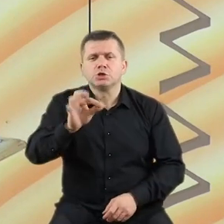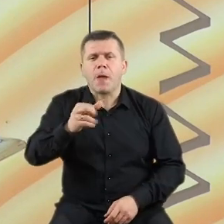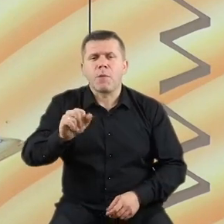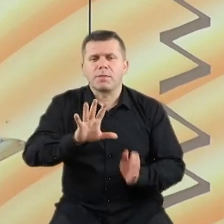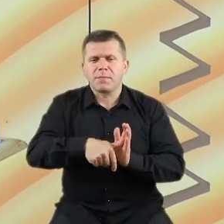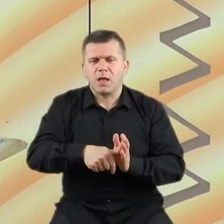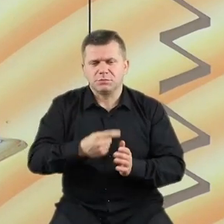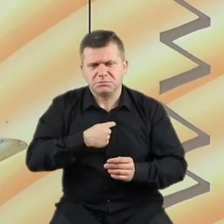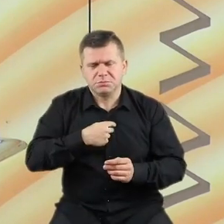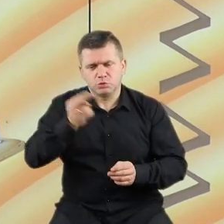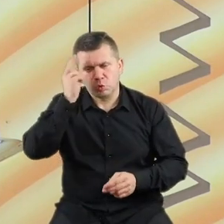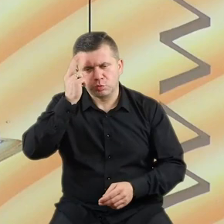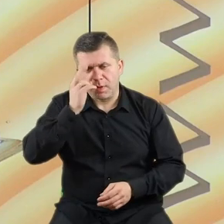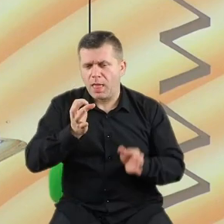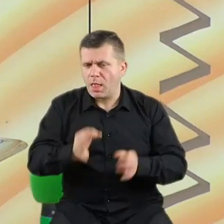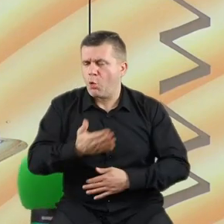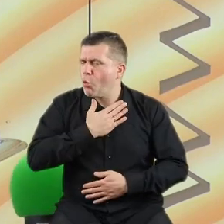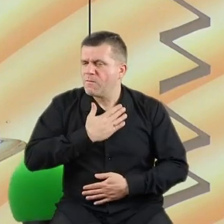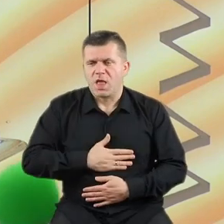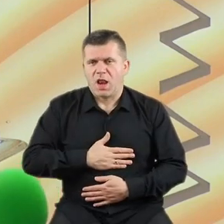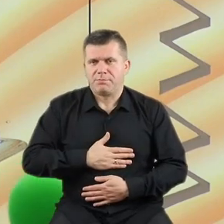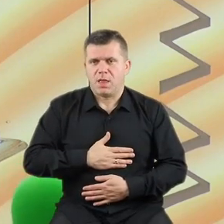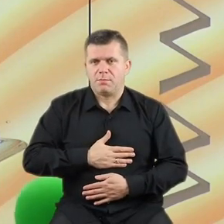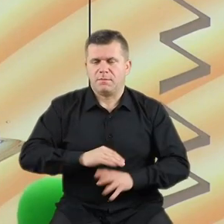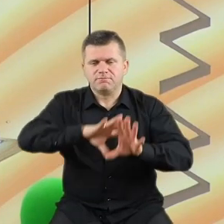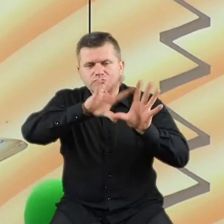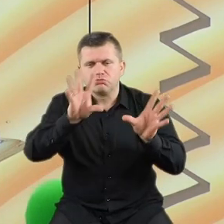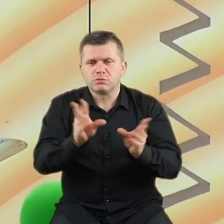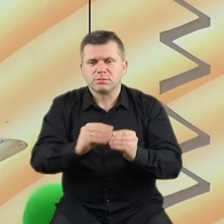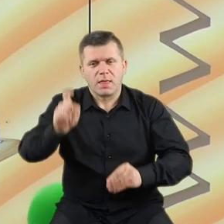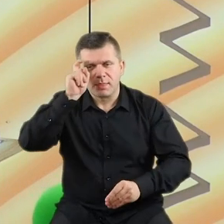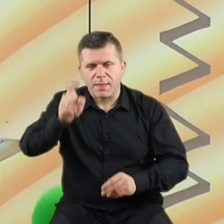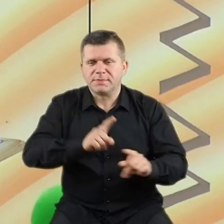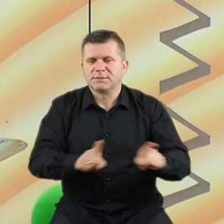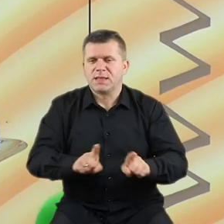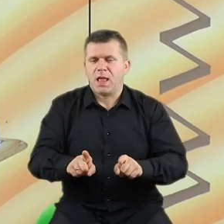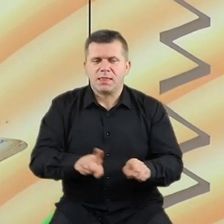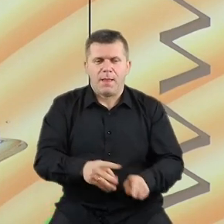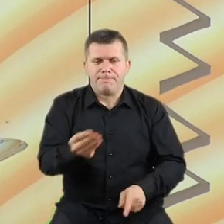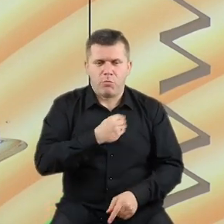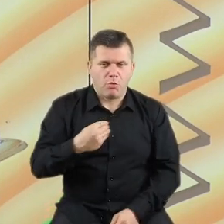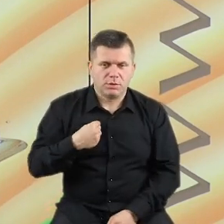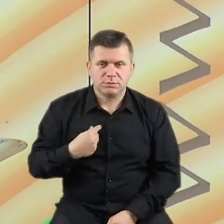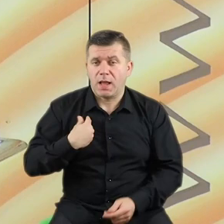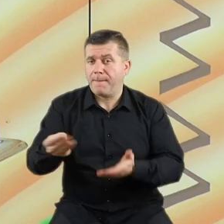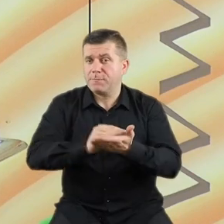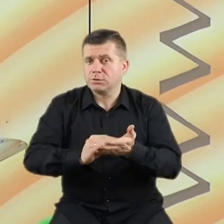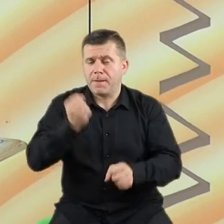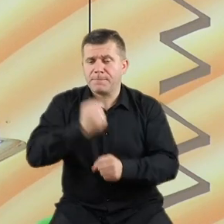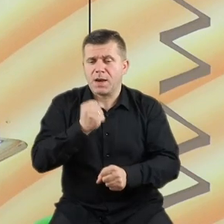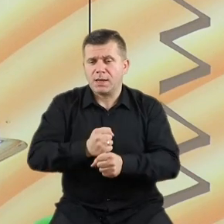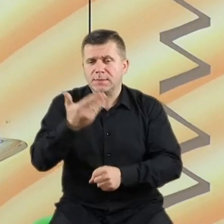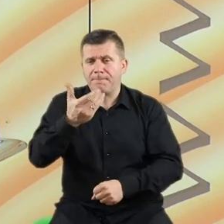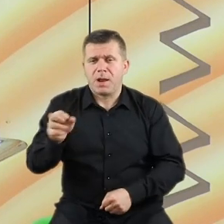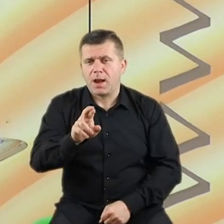ale naprawdę bardzo powoli. A teraz uwielbiam te wszystkie niemieckie ślady i polskie też. Zresztą pisałam pracę